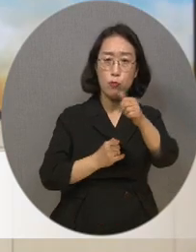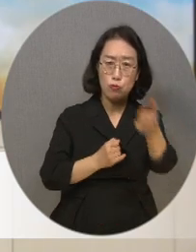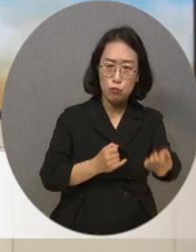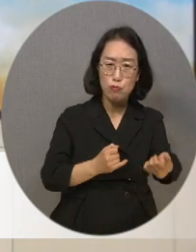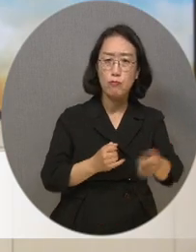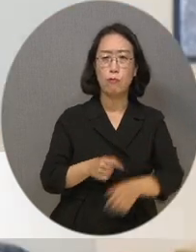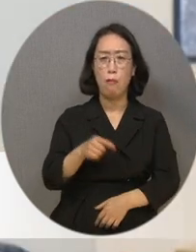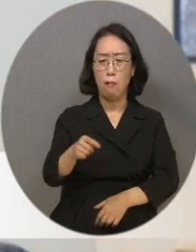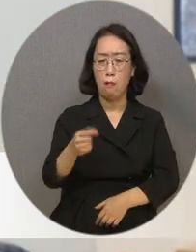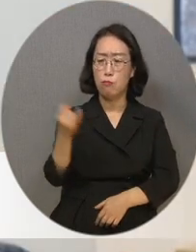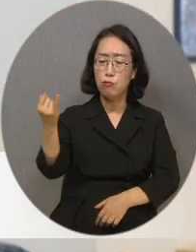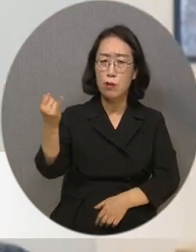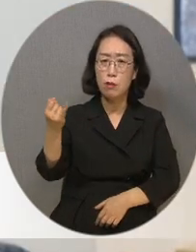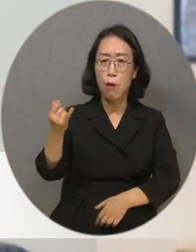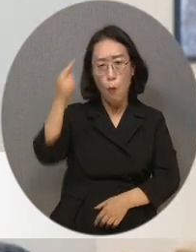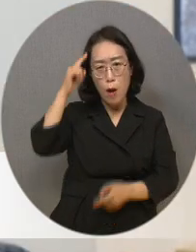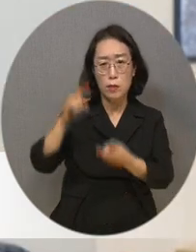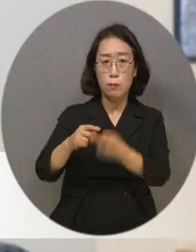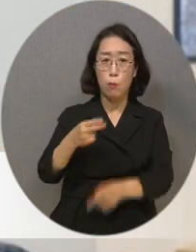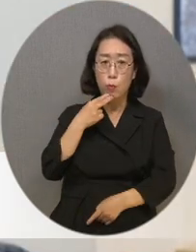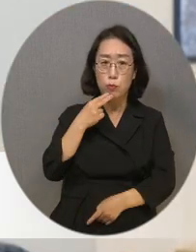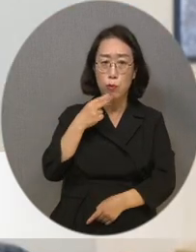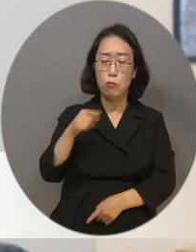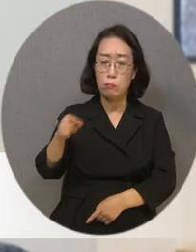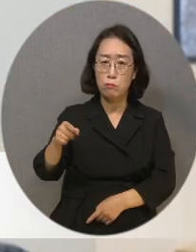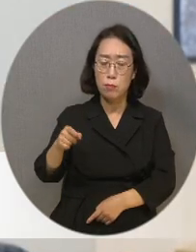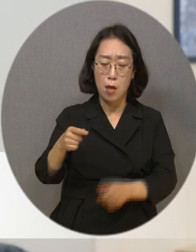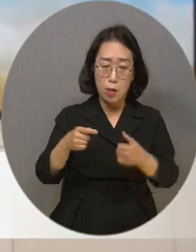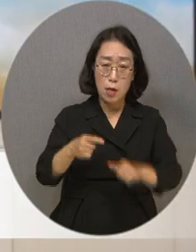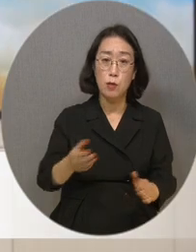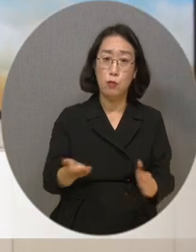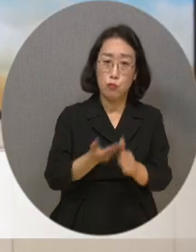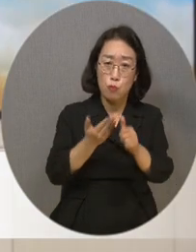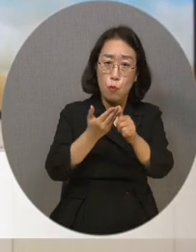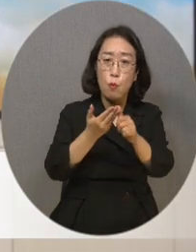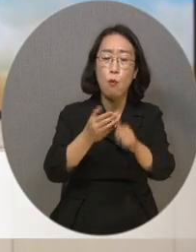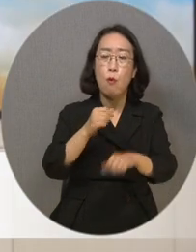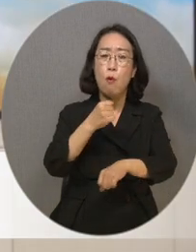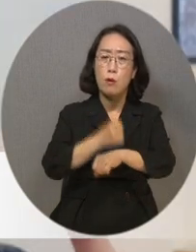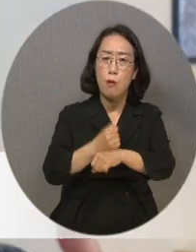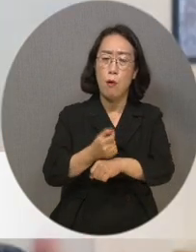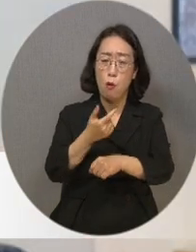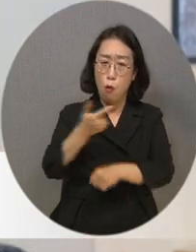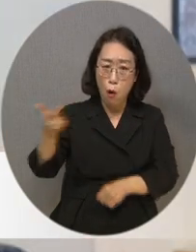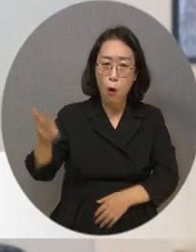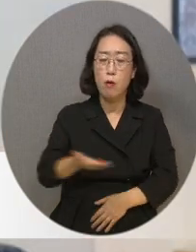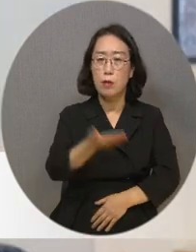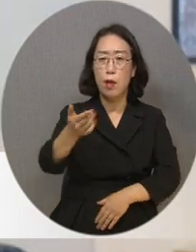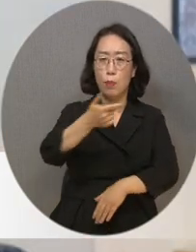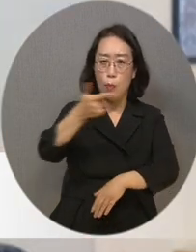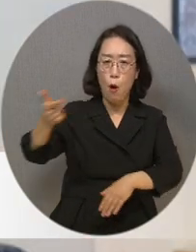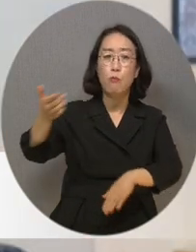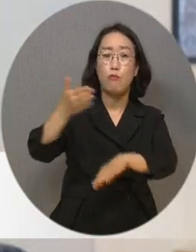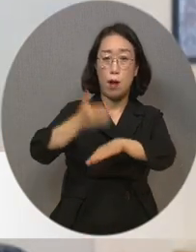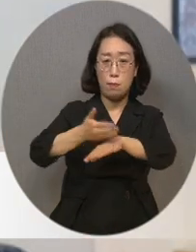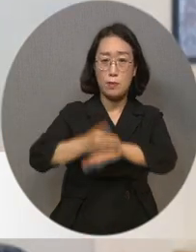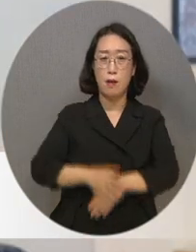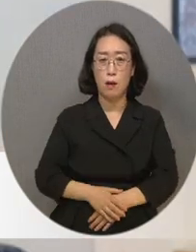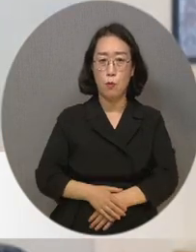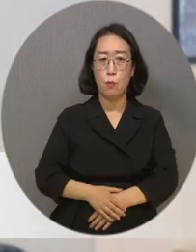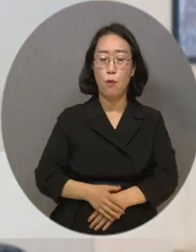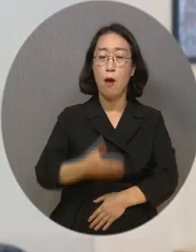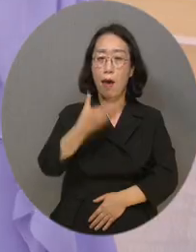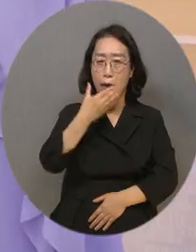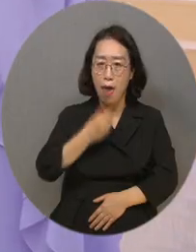관심이 너무 없는 거예요. 혼자 이렇게 자녀를 길러내시는 그 수고가 너무너무 감사하고 이분들의 삶이 좀